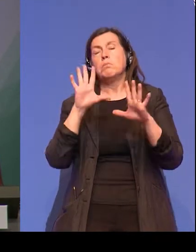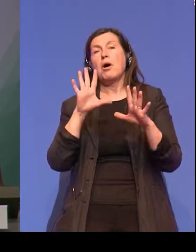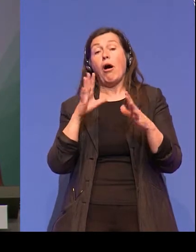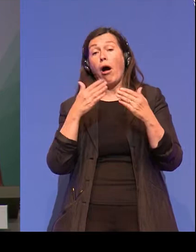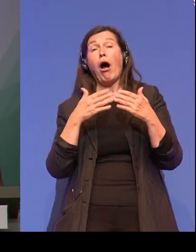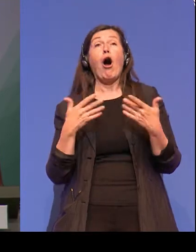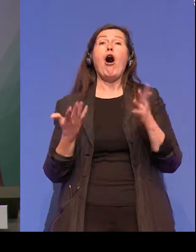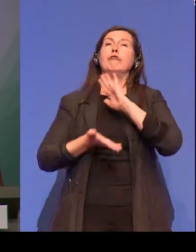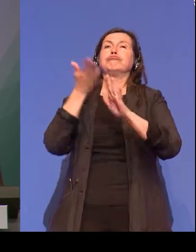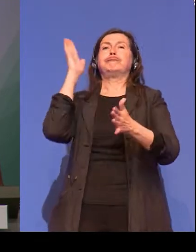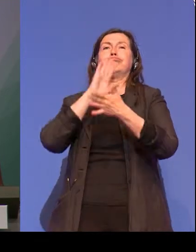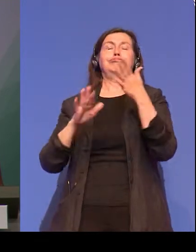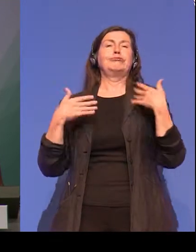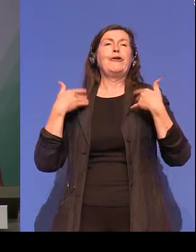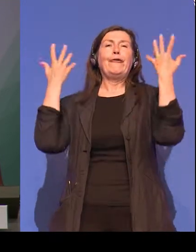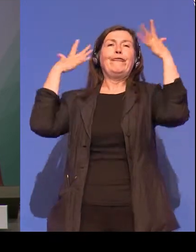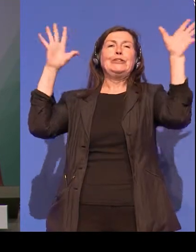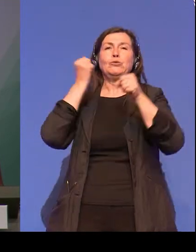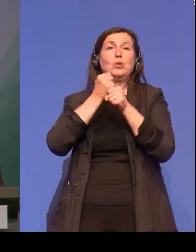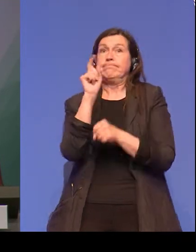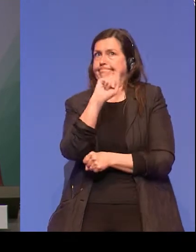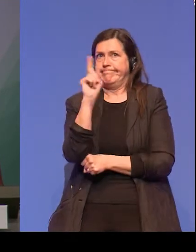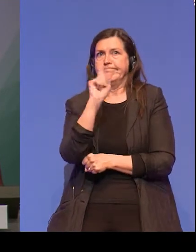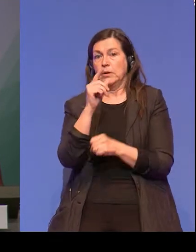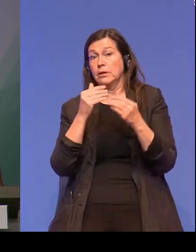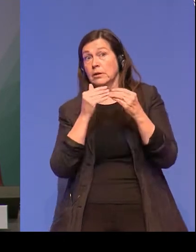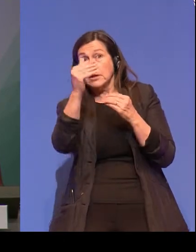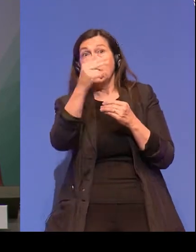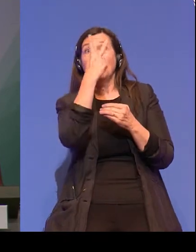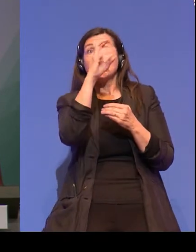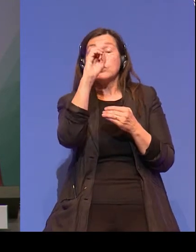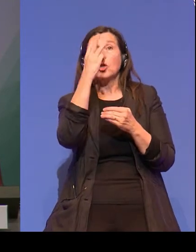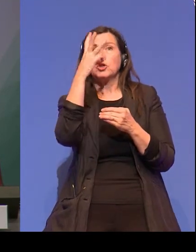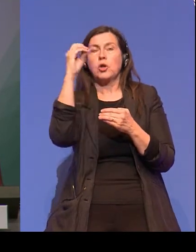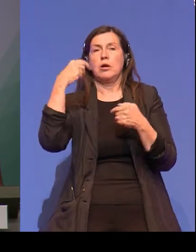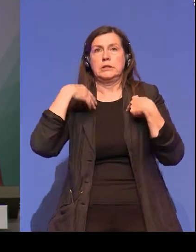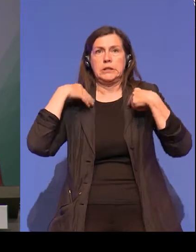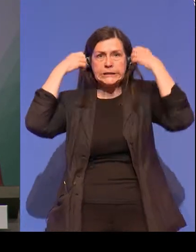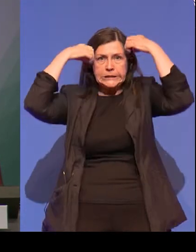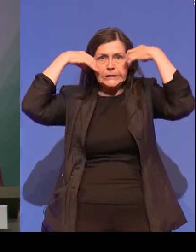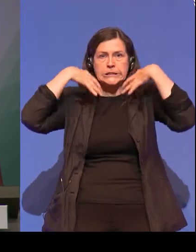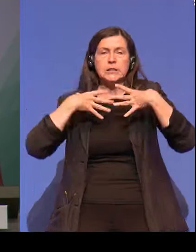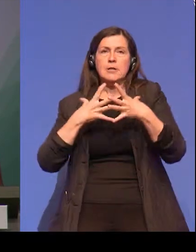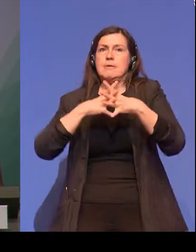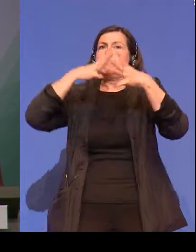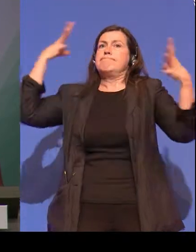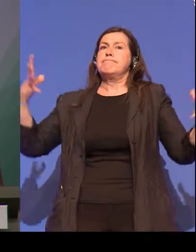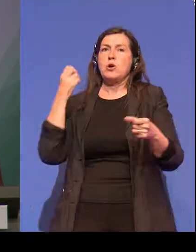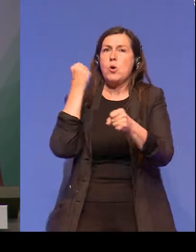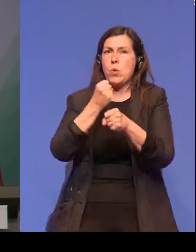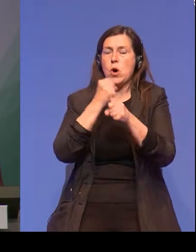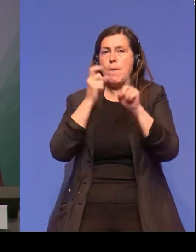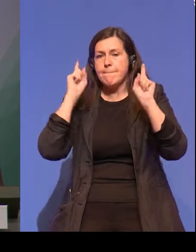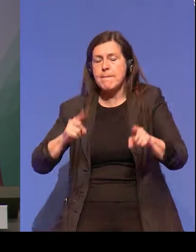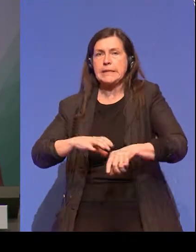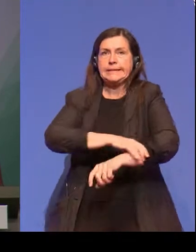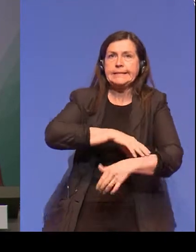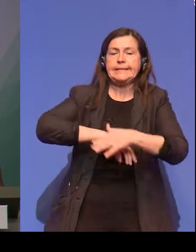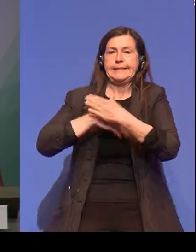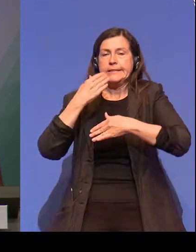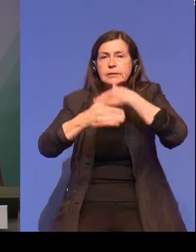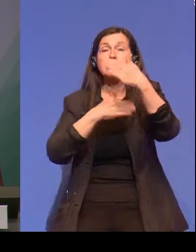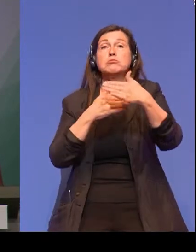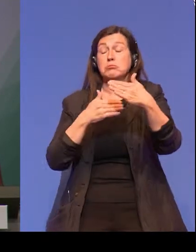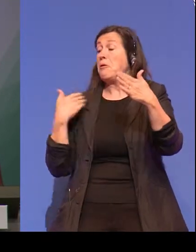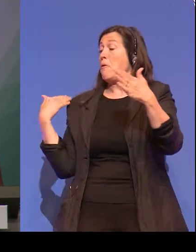2030. Certes, on observe de nombreux développements et des initiatives positives, comme par exemple la campagne